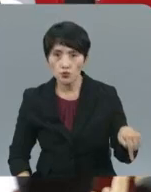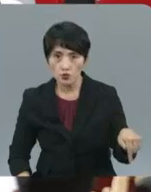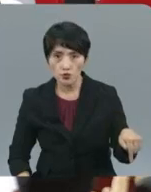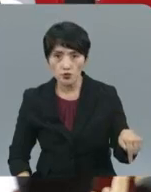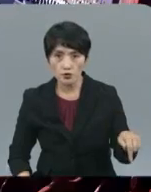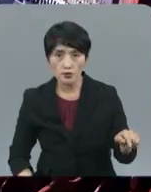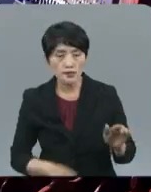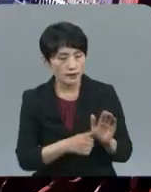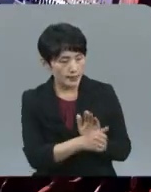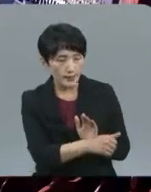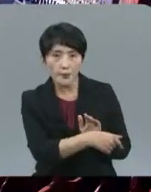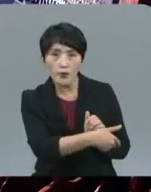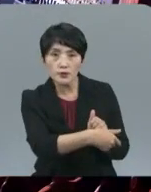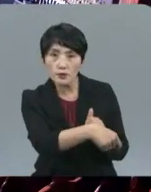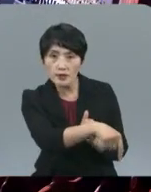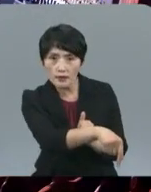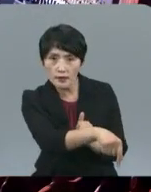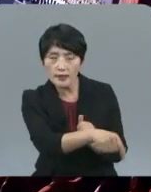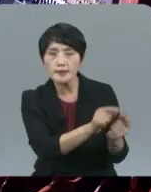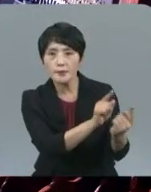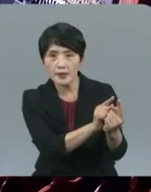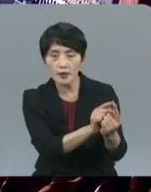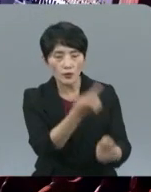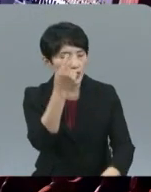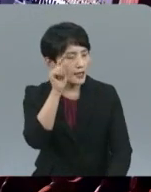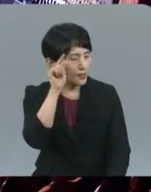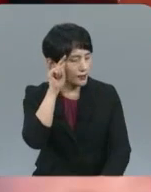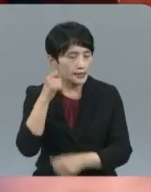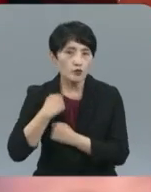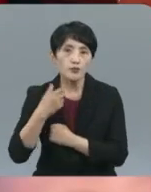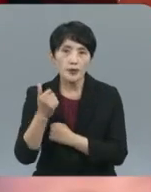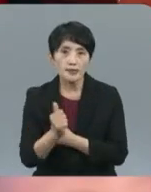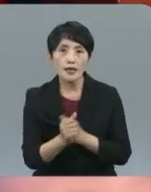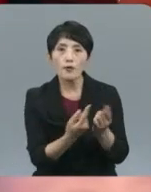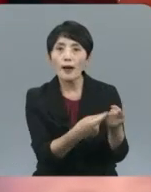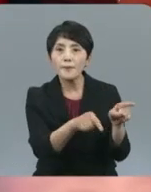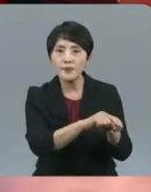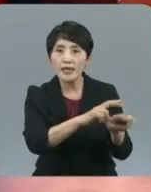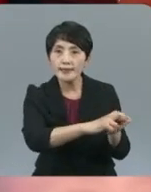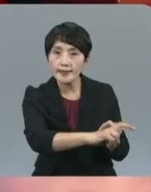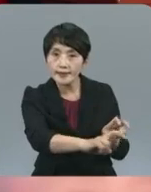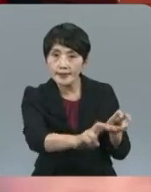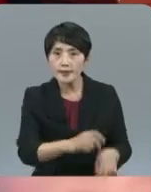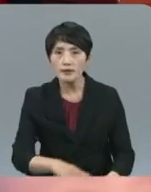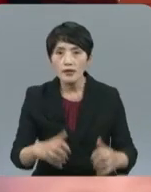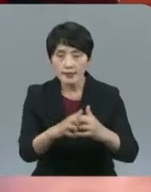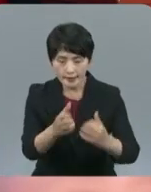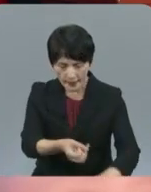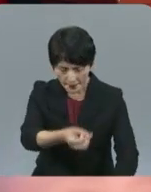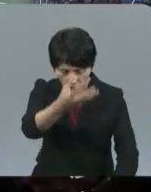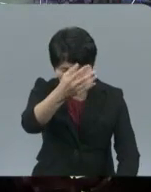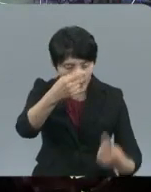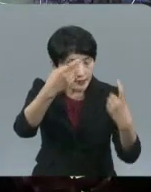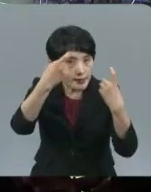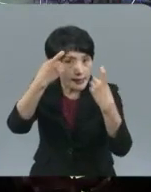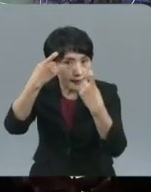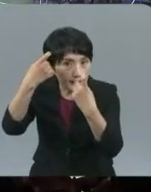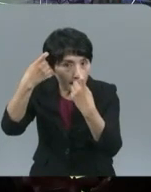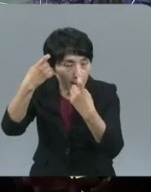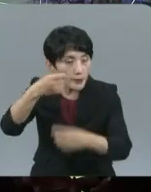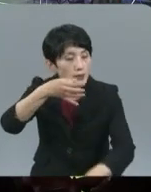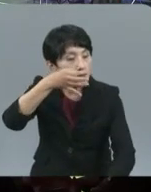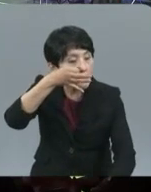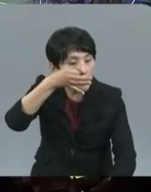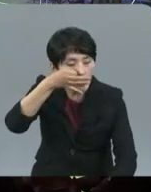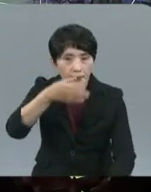hai nước đã tiến hành đánh giá về tình hình cuộc chiến tranh lạnh mới ngày càng nghiêm trọng giữa liên quân Hàn Mỹ Nhật và ba nước Nga Trung triều bùng nổ do